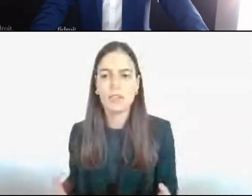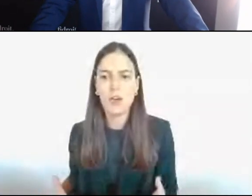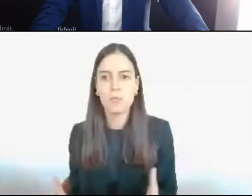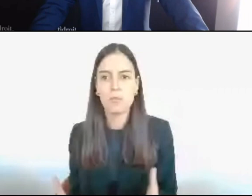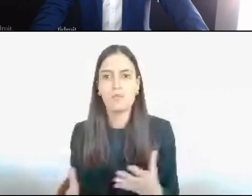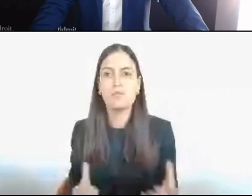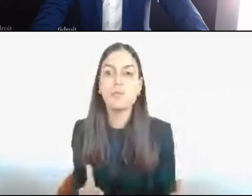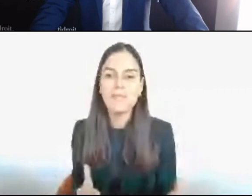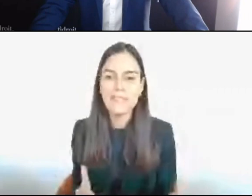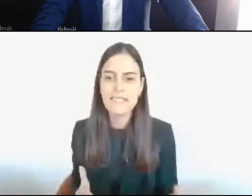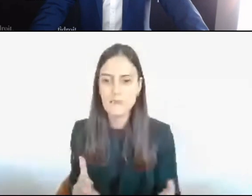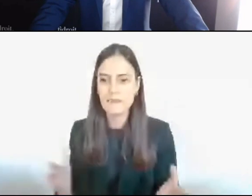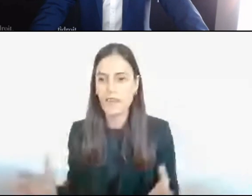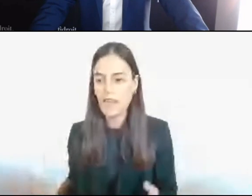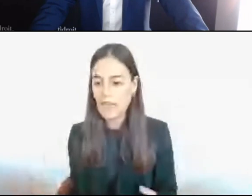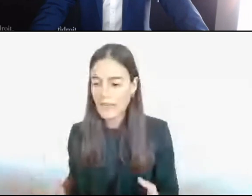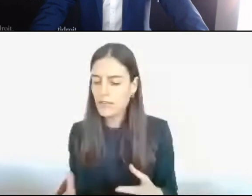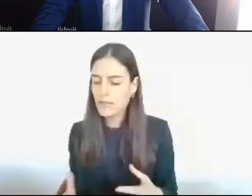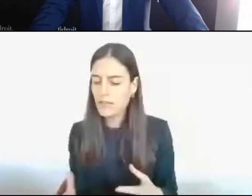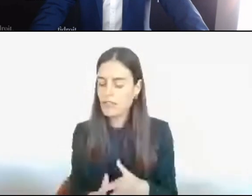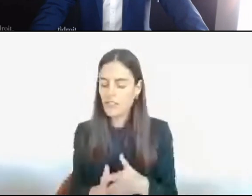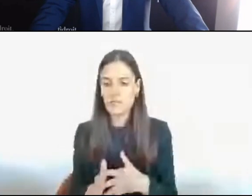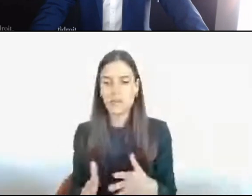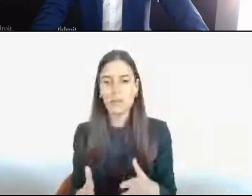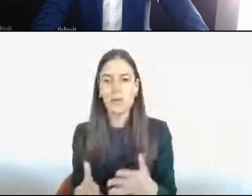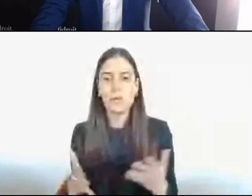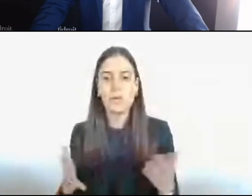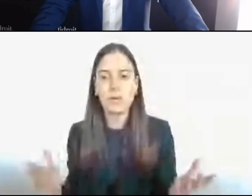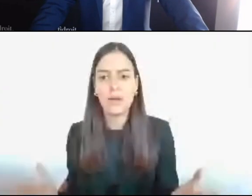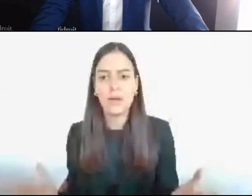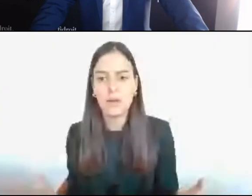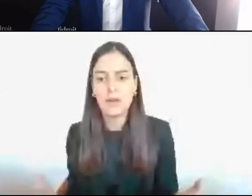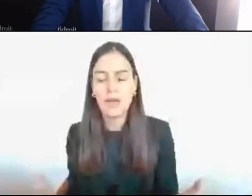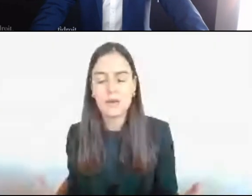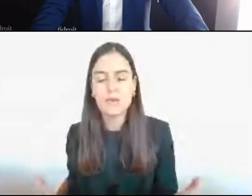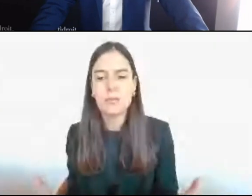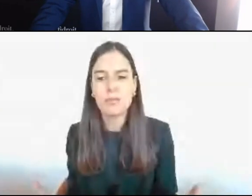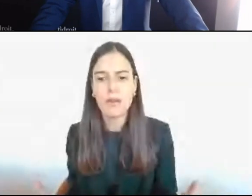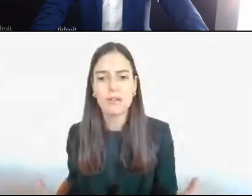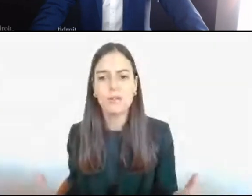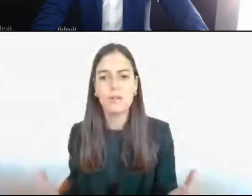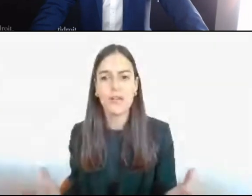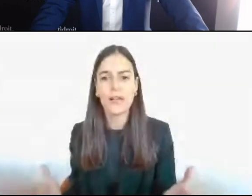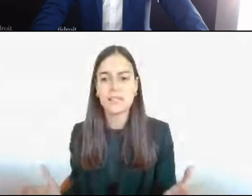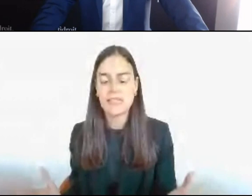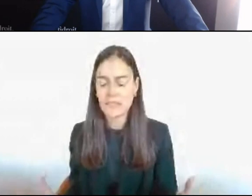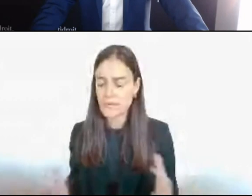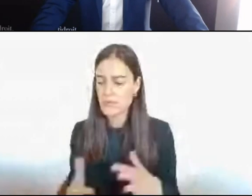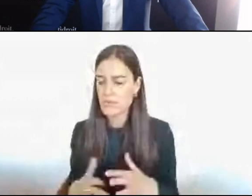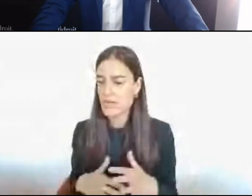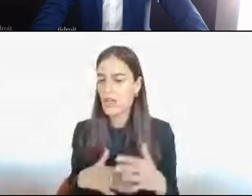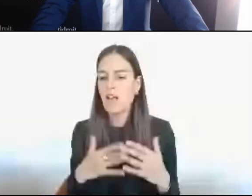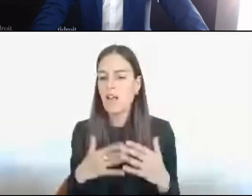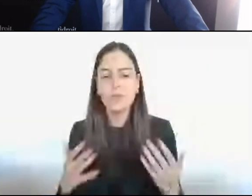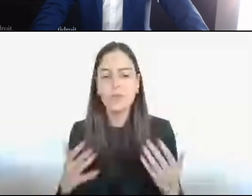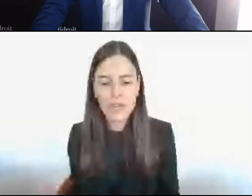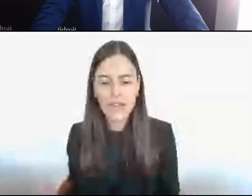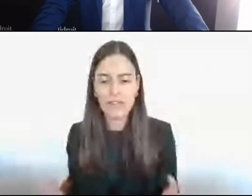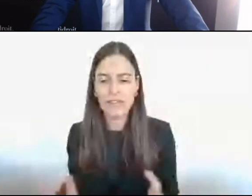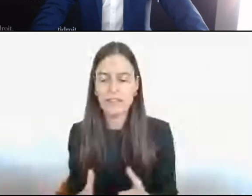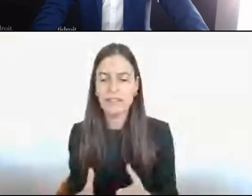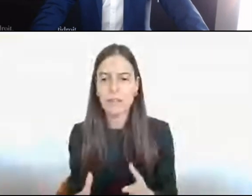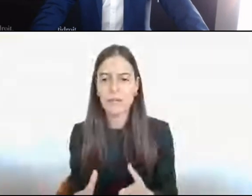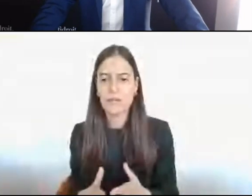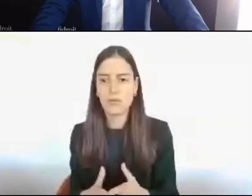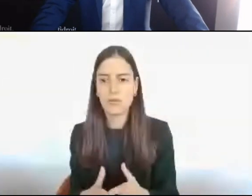nombre de réformes entre 2018 et 2020, notamment la hausse du point de la CSG, le